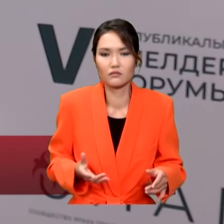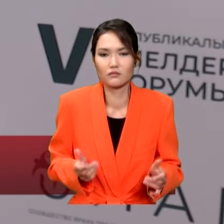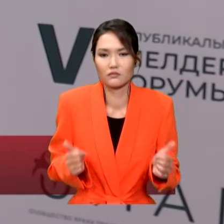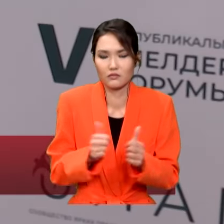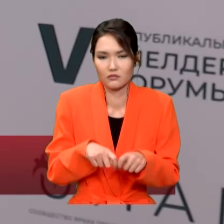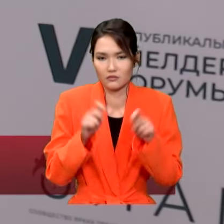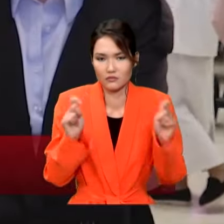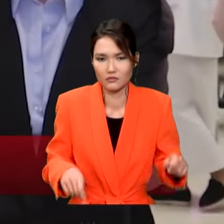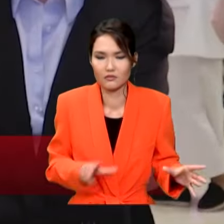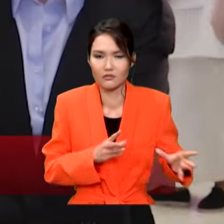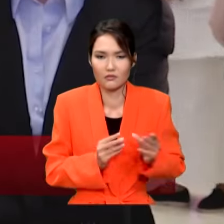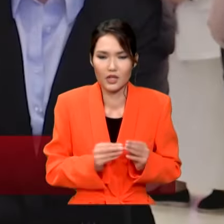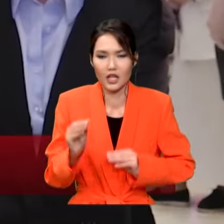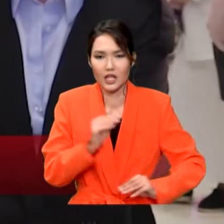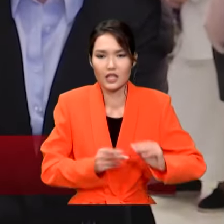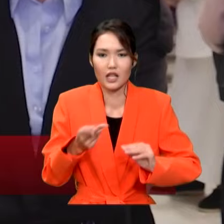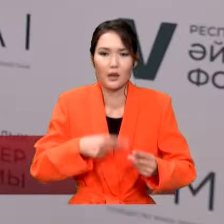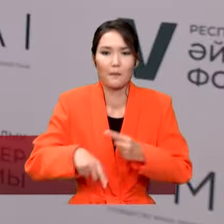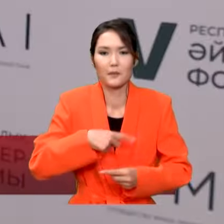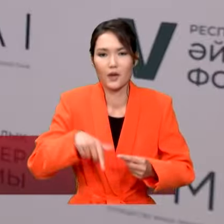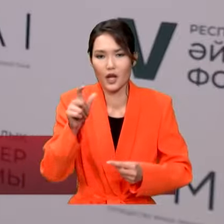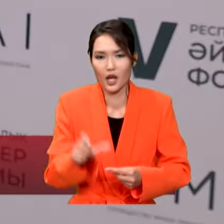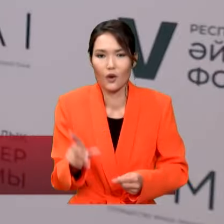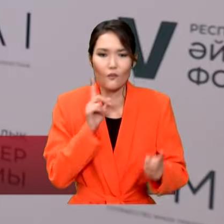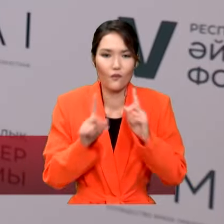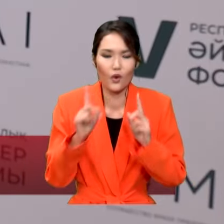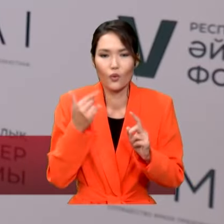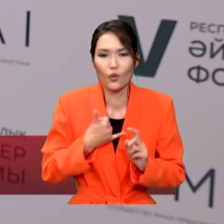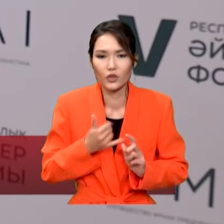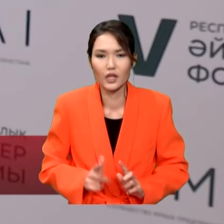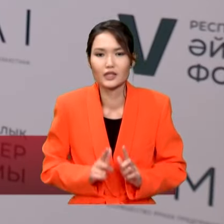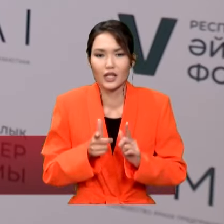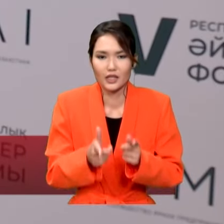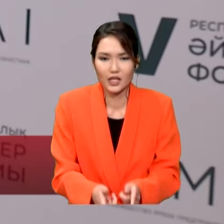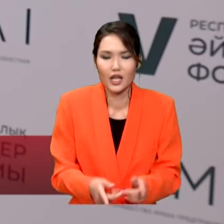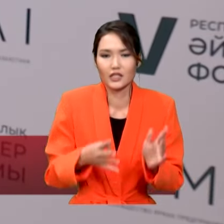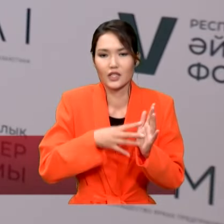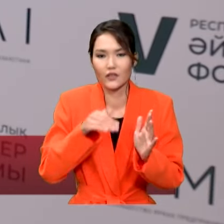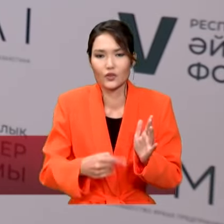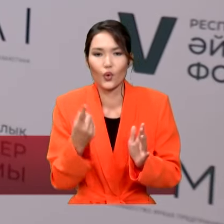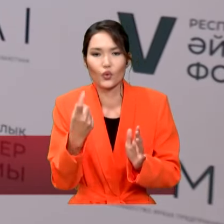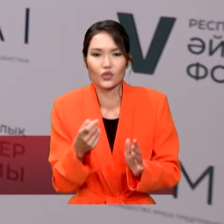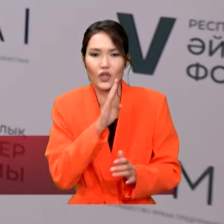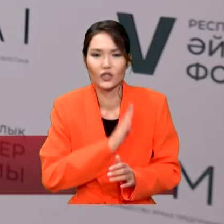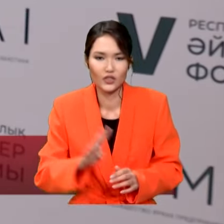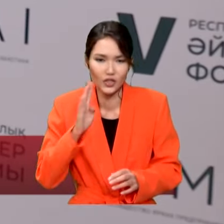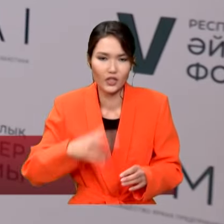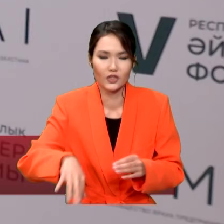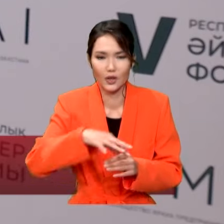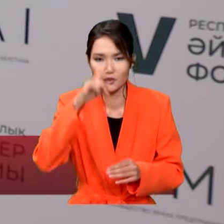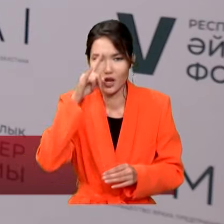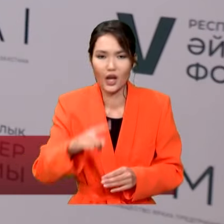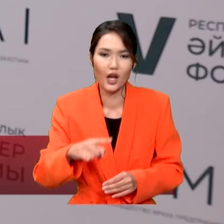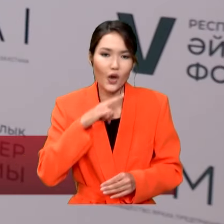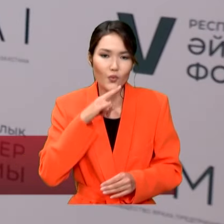свое дело. То есть мы созданы для предпринимательниц. На форум у нас регистрация 2100 женщин сегодня со всего Казахстана.